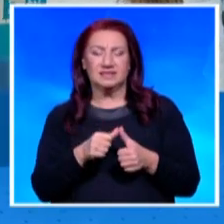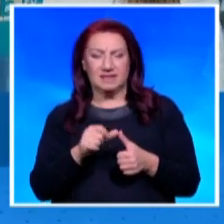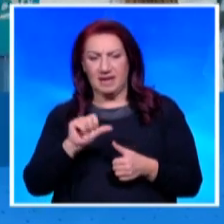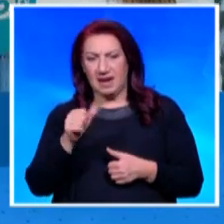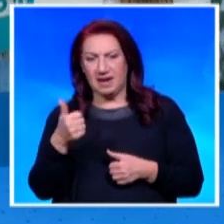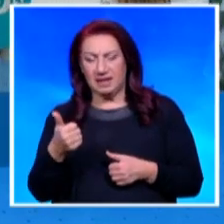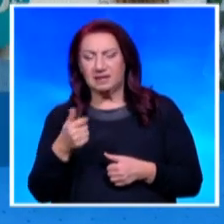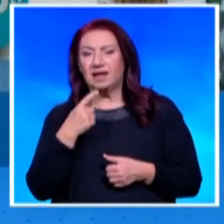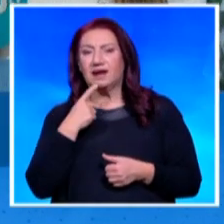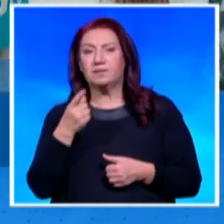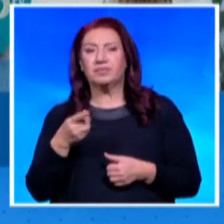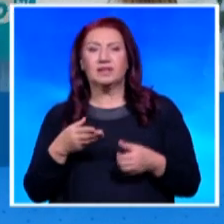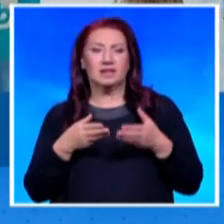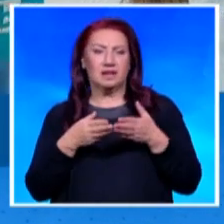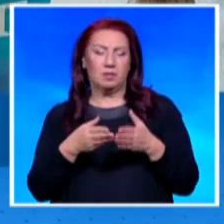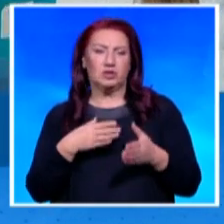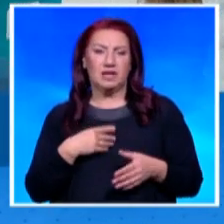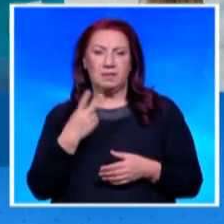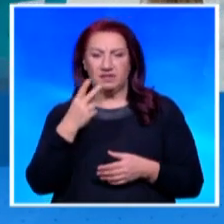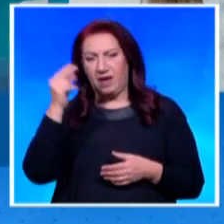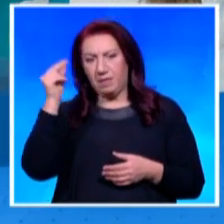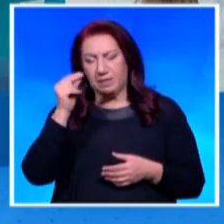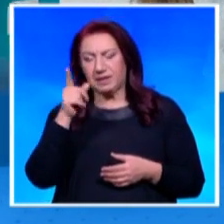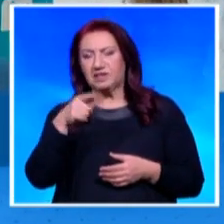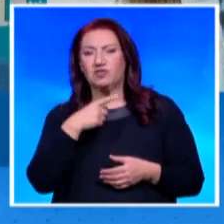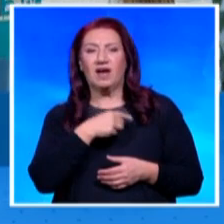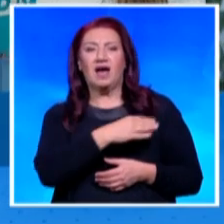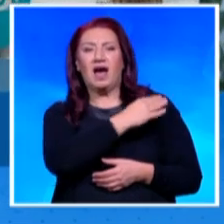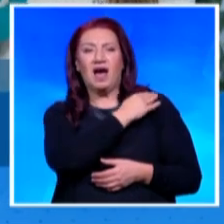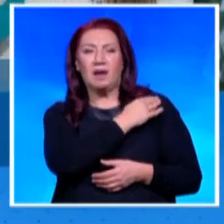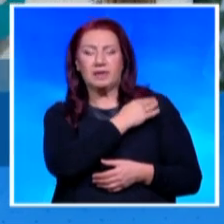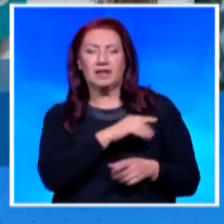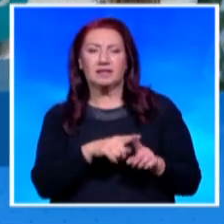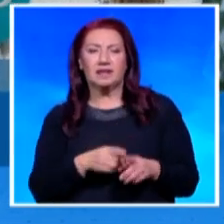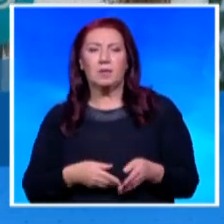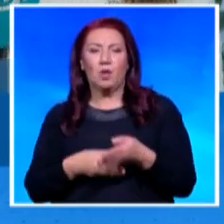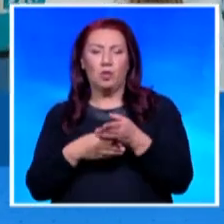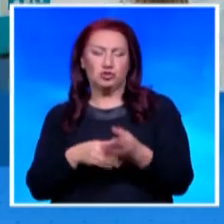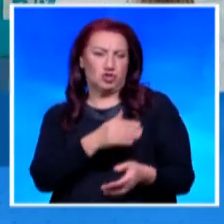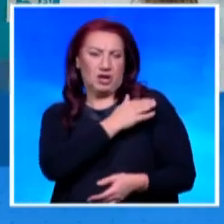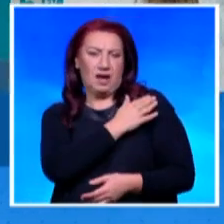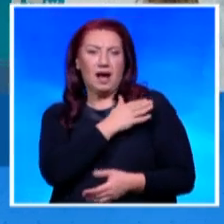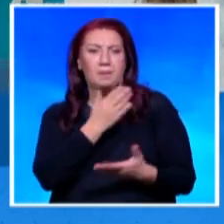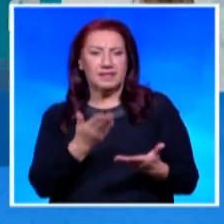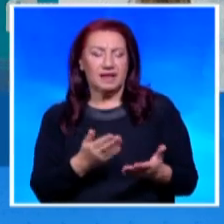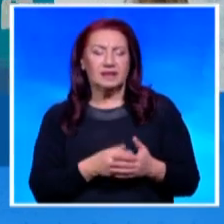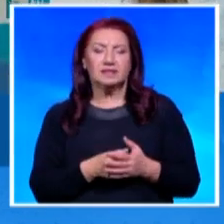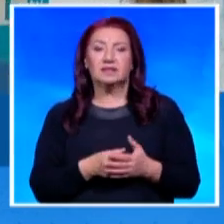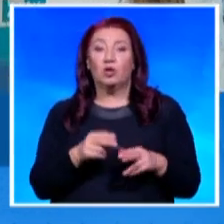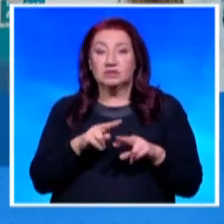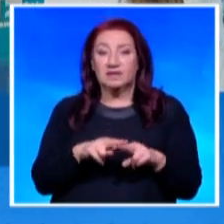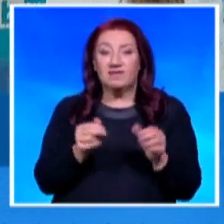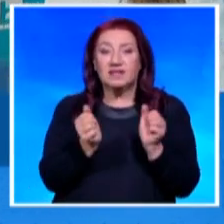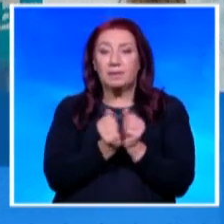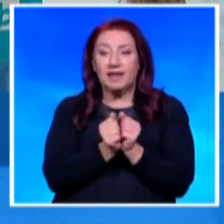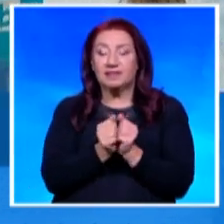борда има двама българи. Това са капитанът и помощник капитанът, които остават в плен и неизвестно къде.